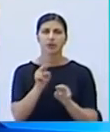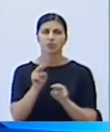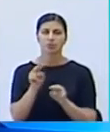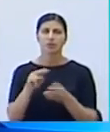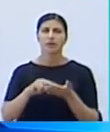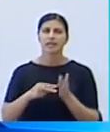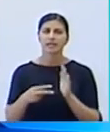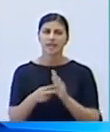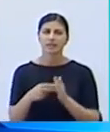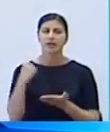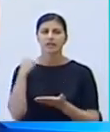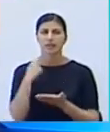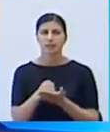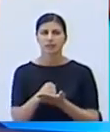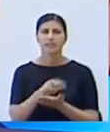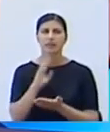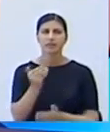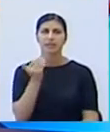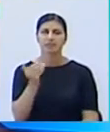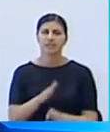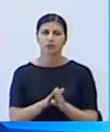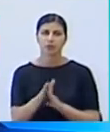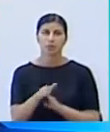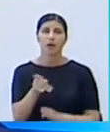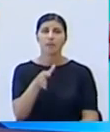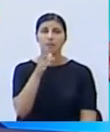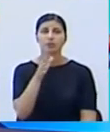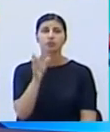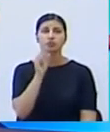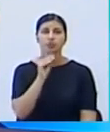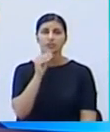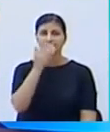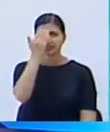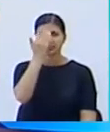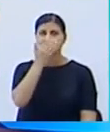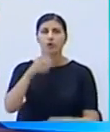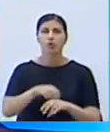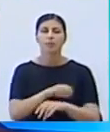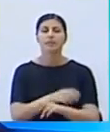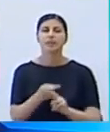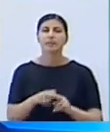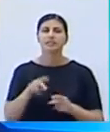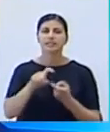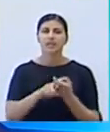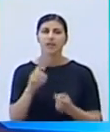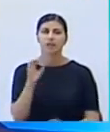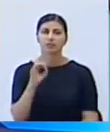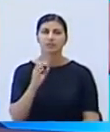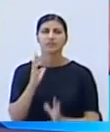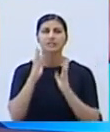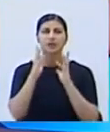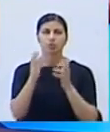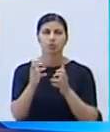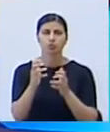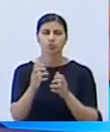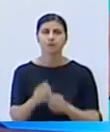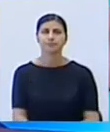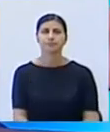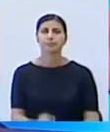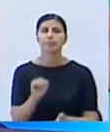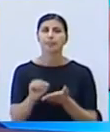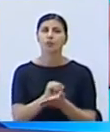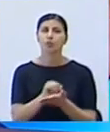გეგმა, დამტკიცება და მისი აღსრულება. მაშინ, როდესაც სახალხო პარტიას ამასთან დაკავშირებით სერიოზული კონცეპტუალური